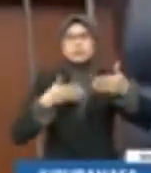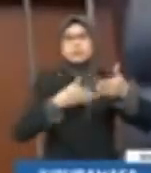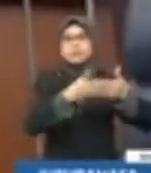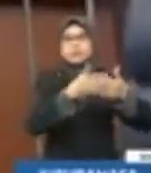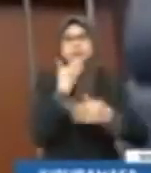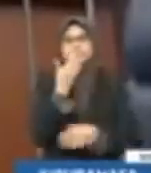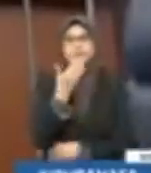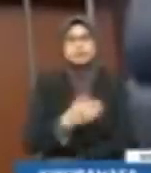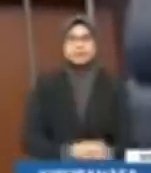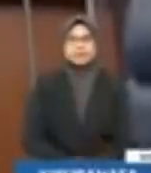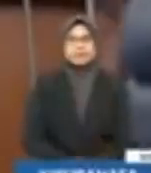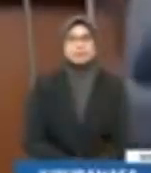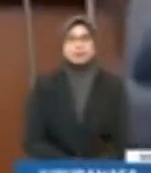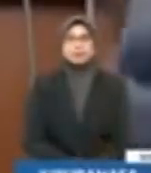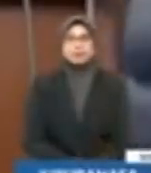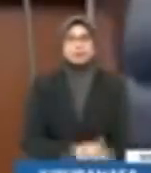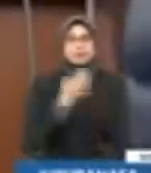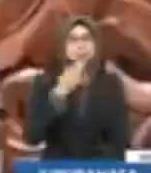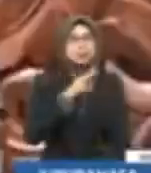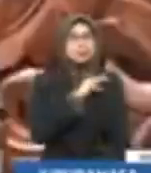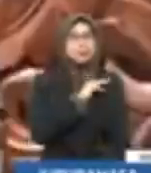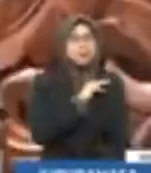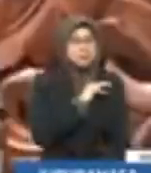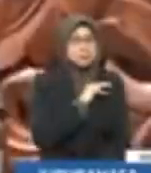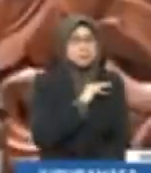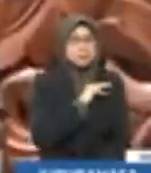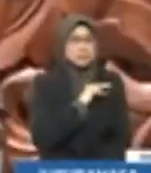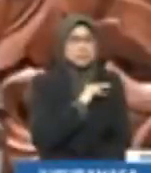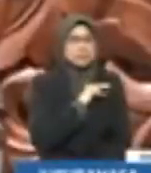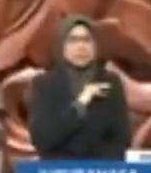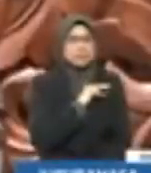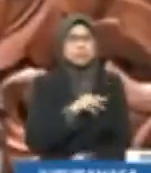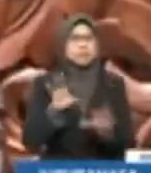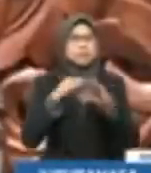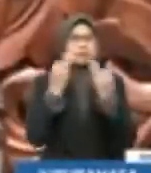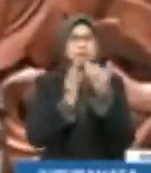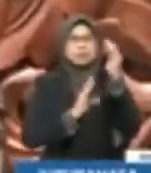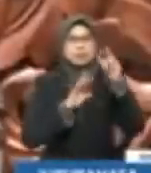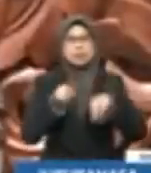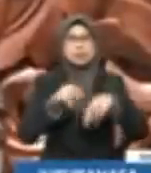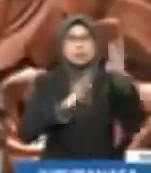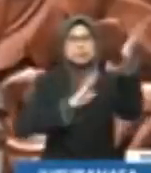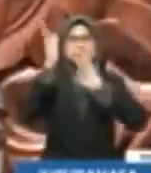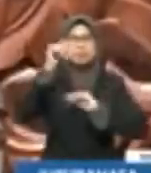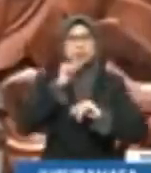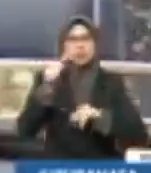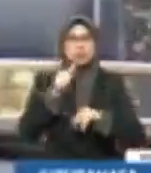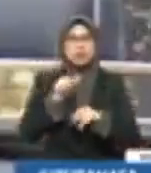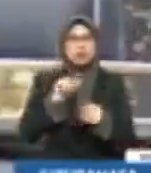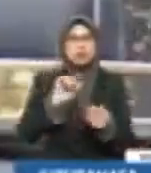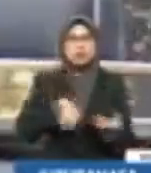terdekat. Terima kasih. Terima kasih Menteri, janji ditepati. Rakyat, keluarga rakyat Malaysia, bukan dicapati macam tu. Baling.